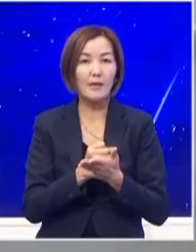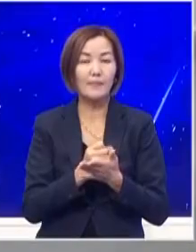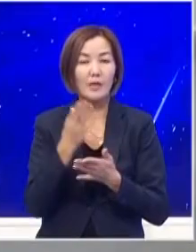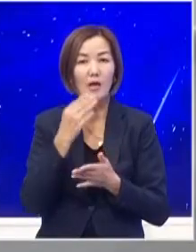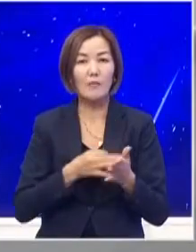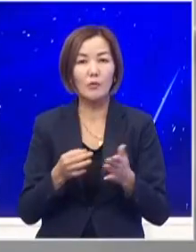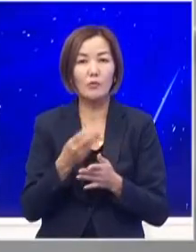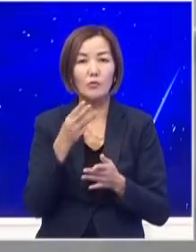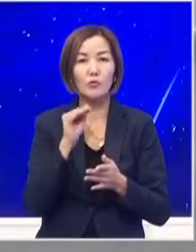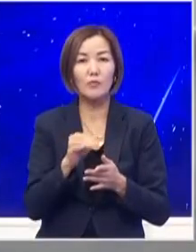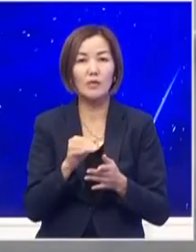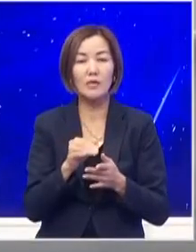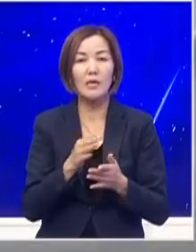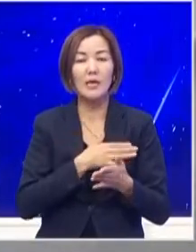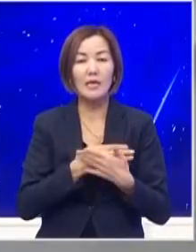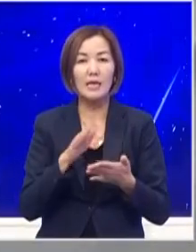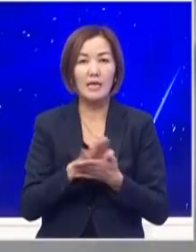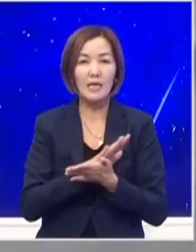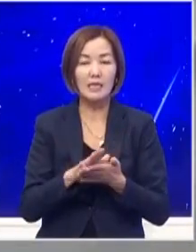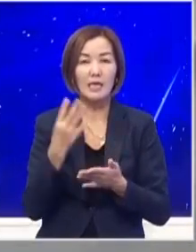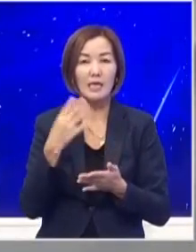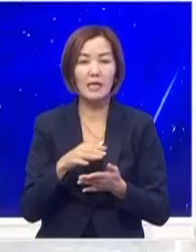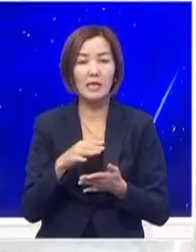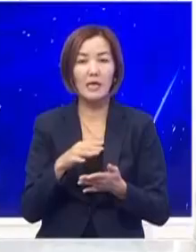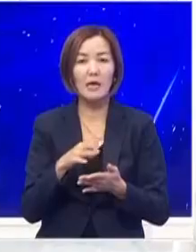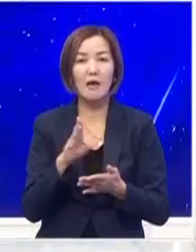Алматы облысында 3000-нан астам ерікті